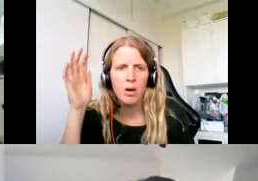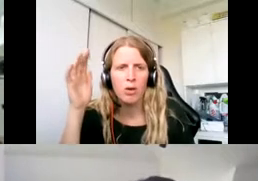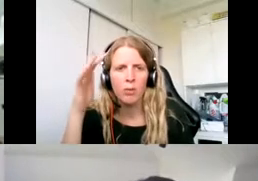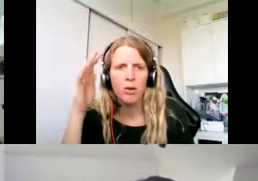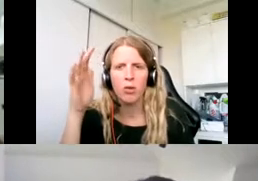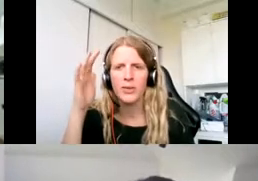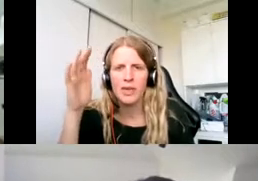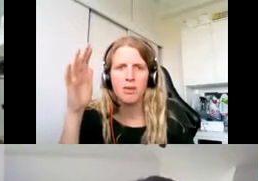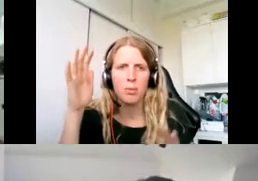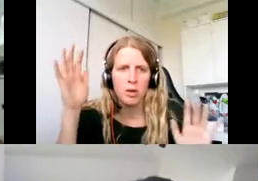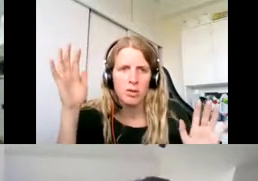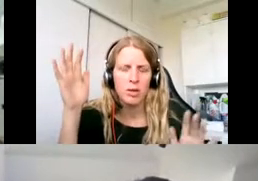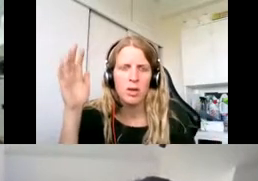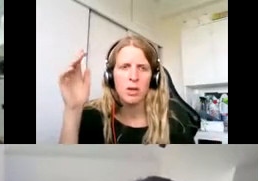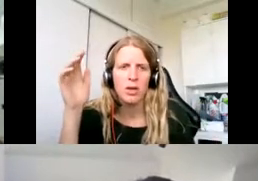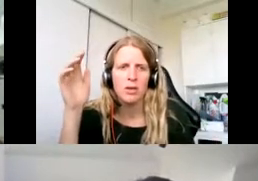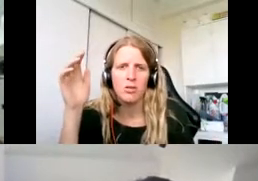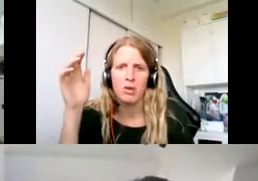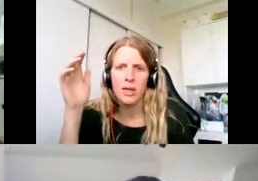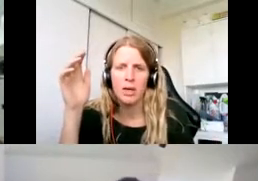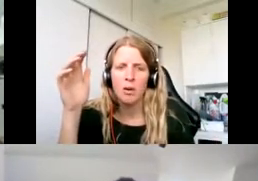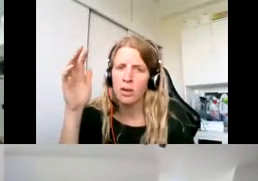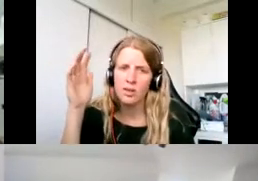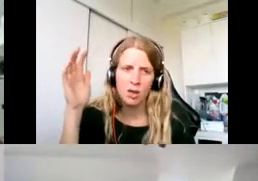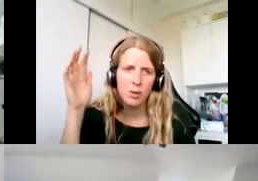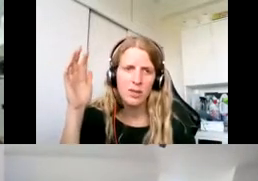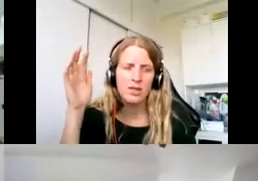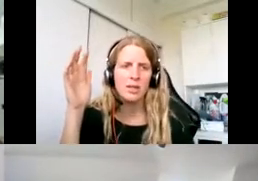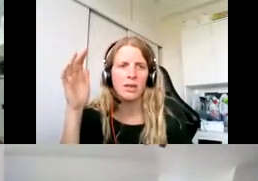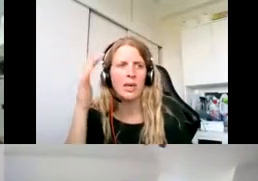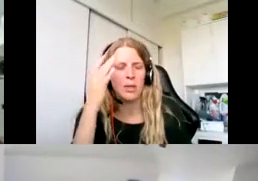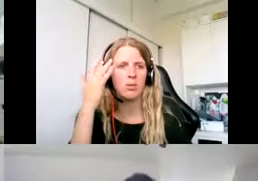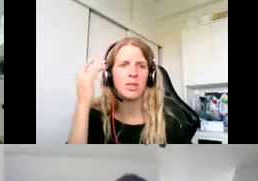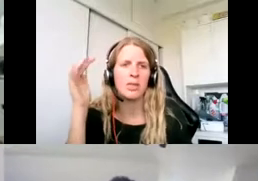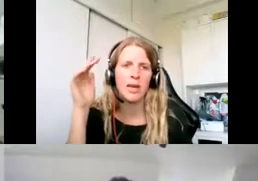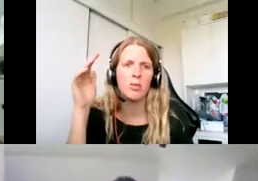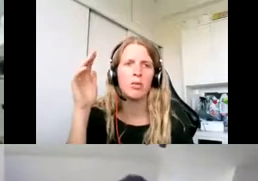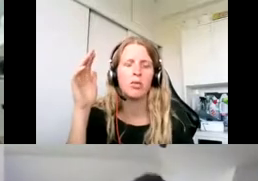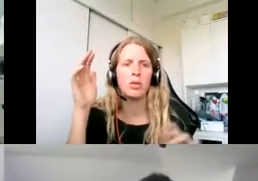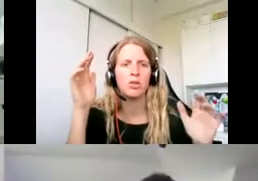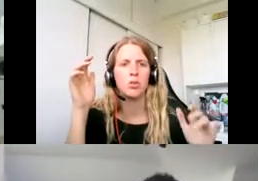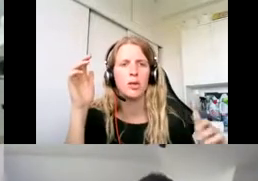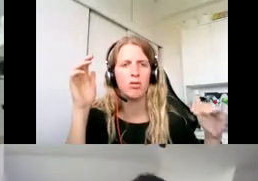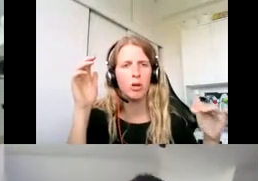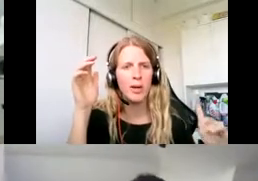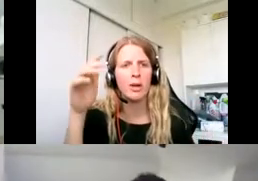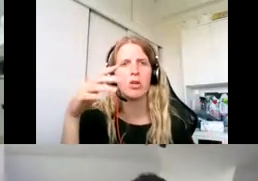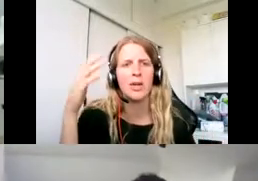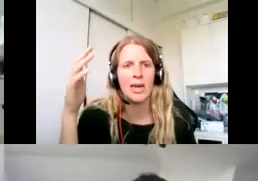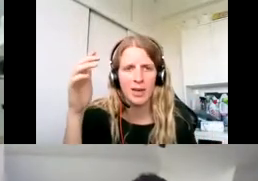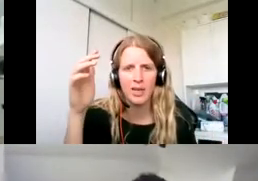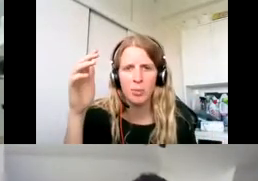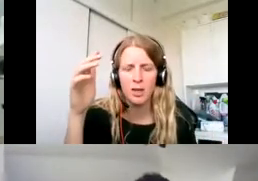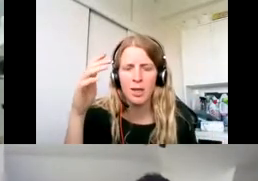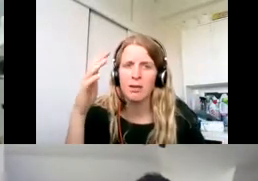effectief om contact buiten de dingen te vermijden. Want het kan ook perfect zijn dat een animator zegt, ik heb een studentenjob in de voormiddag, maar ik